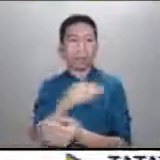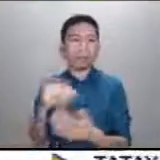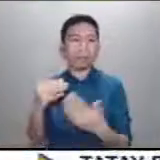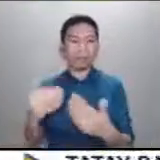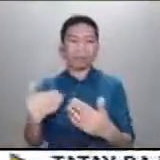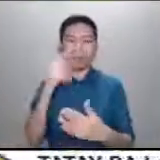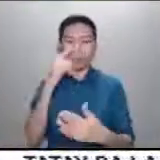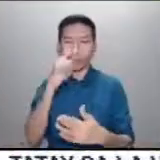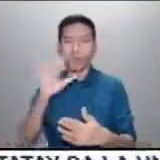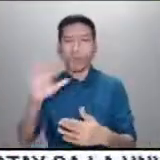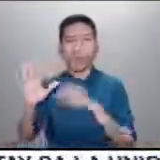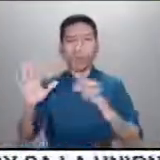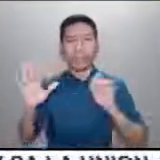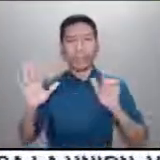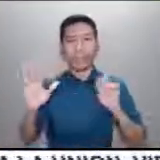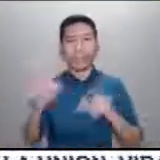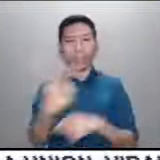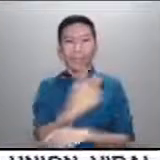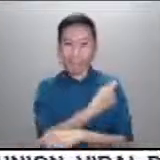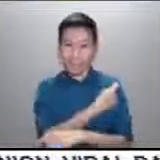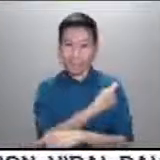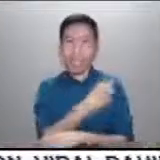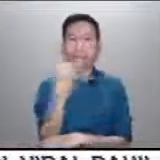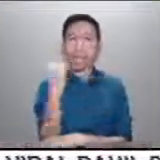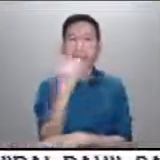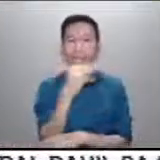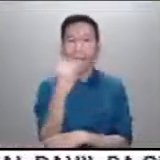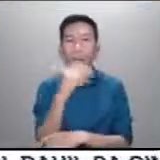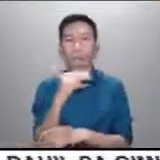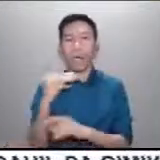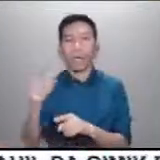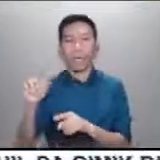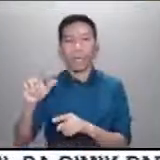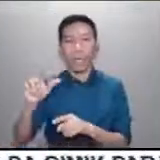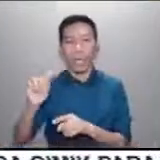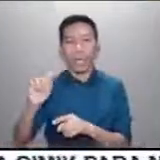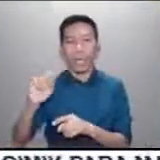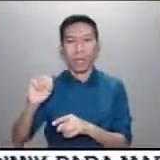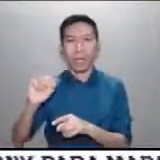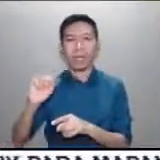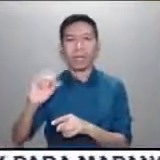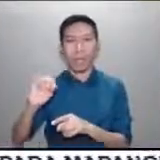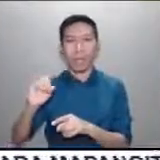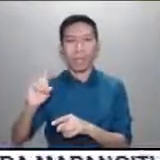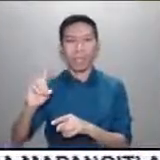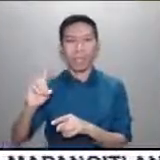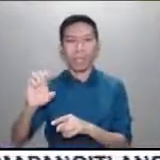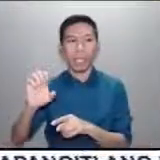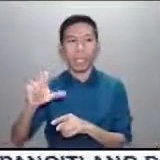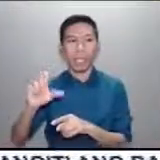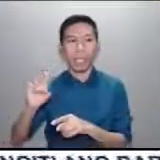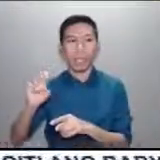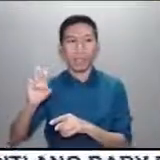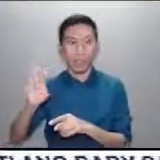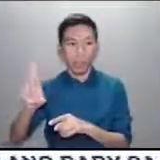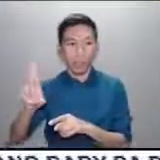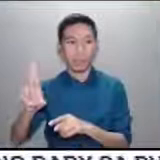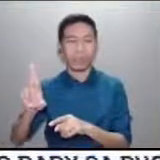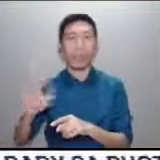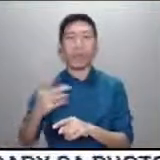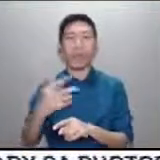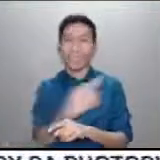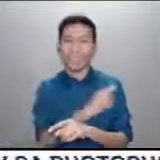hanggang 11 taong gulang sa Marawi City at probinsya ng Lanao del Sur. Para mas maging masaya ang pagbabakuna, pinuno ng dekorasyon